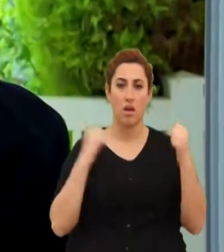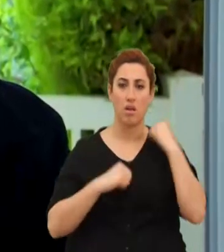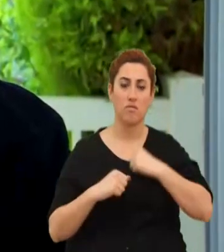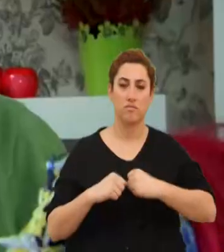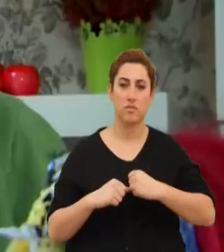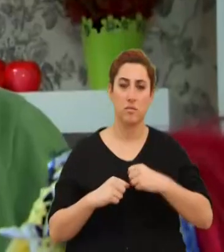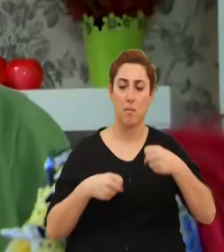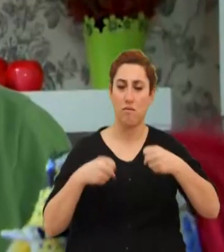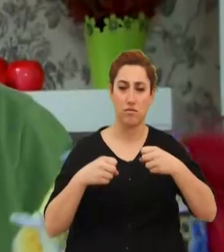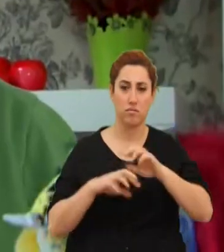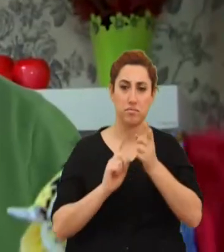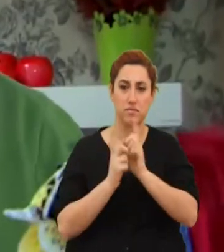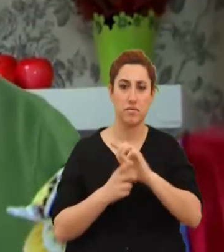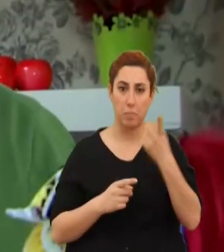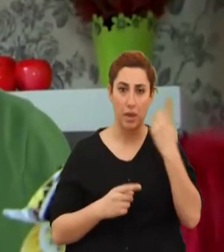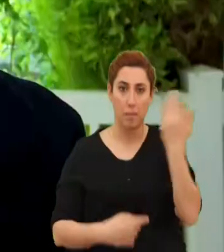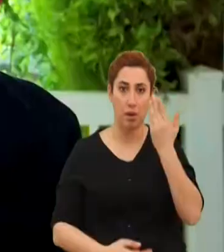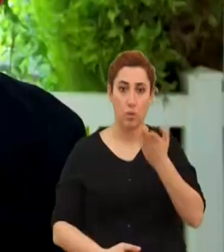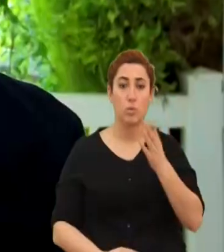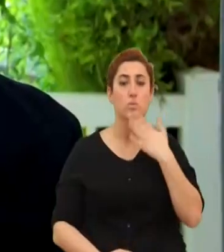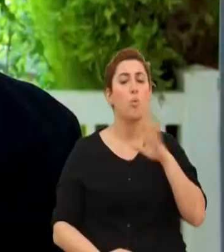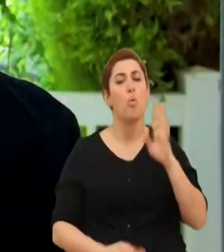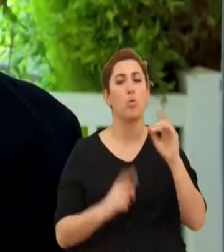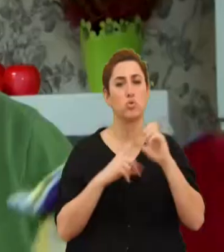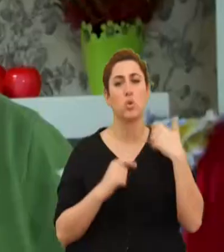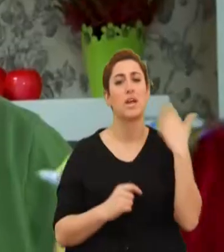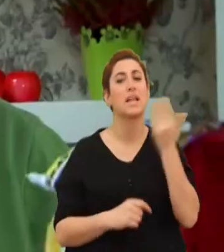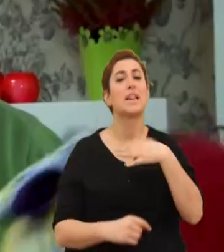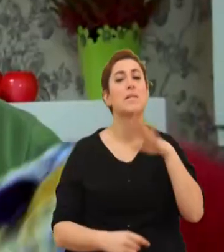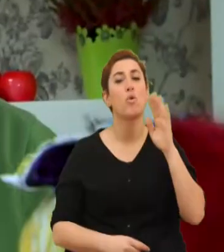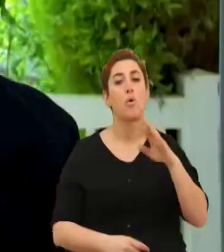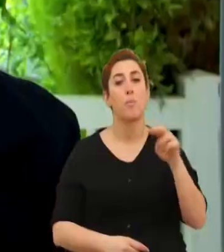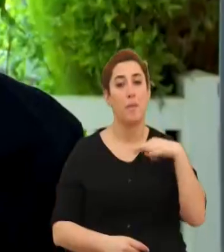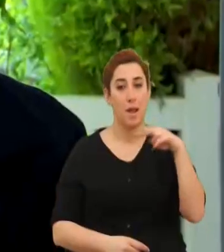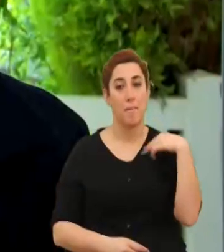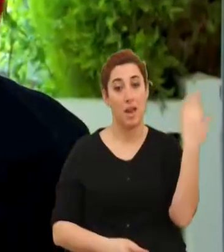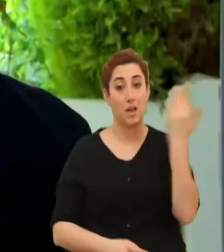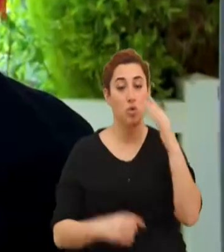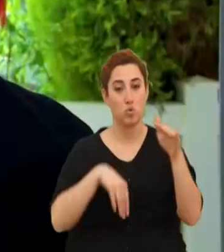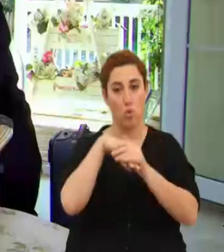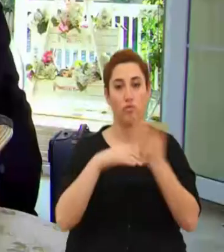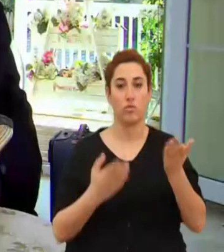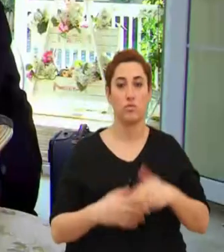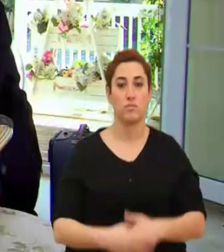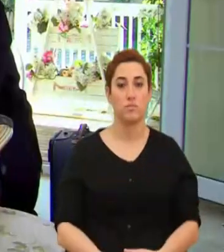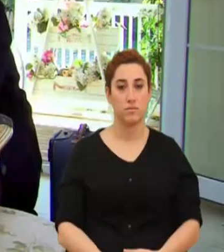başın, bavul, çanta? Bir yere mi gidiyorsun kız? Yok Şükrü, gitmiyorum. Gidiyoruz. Kovuldum.